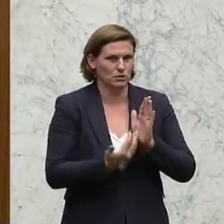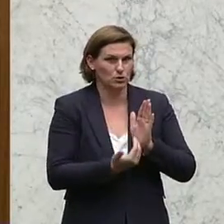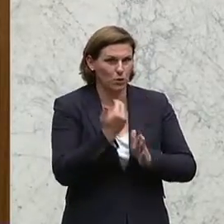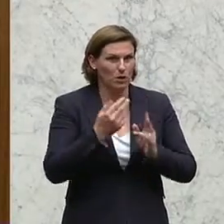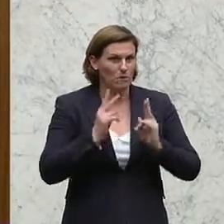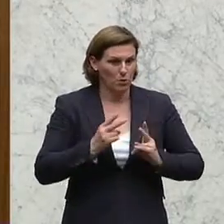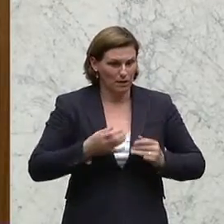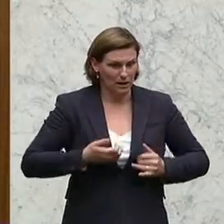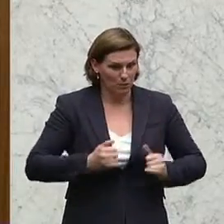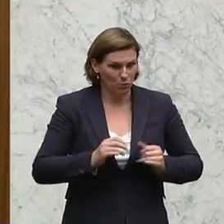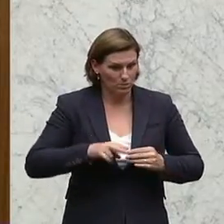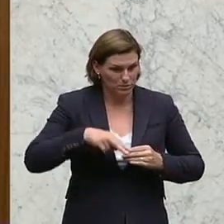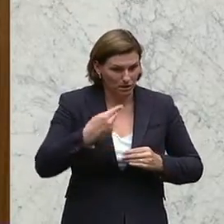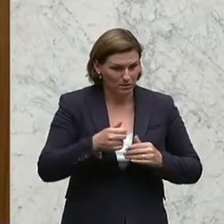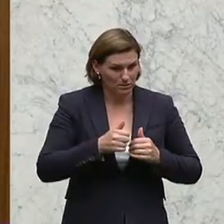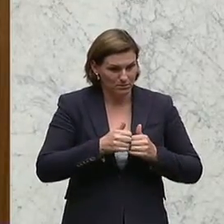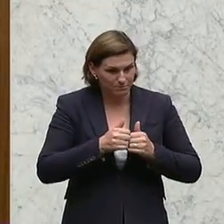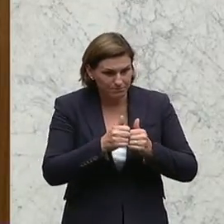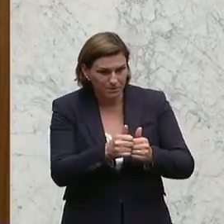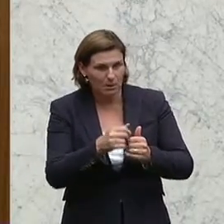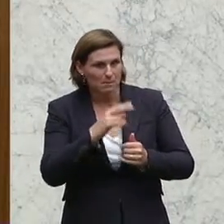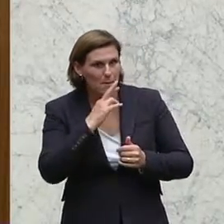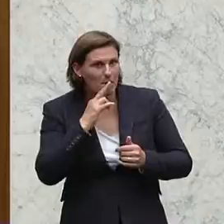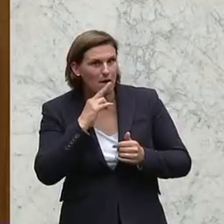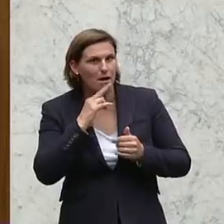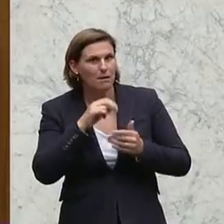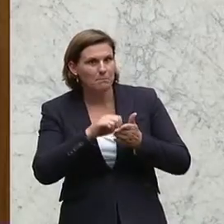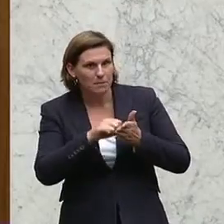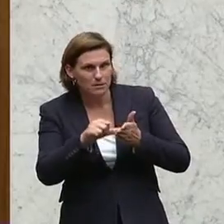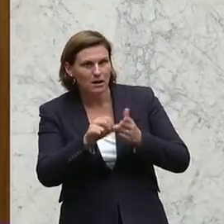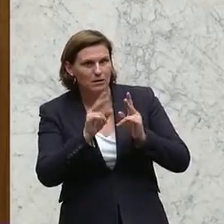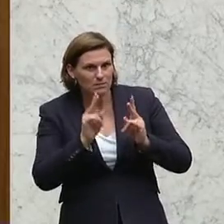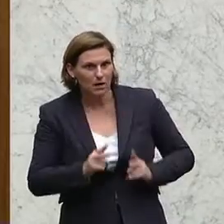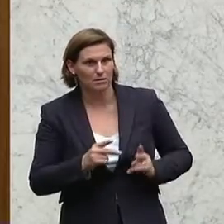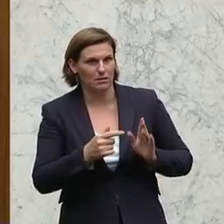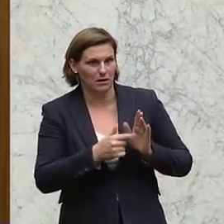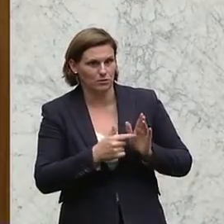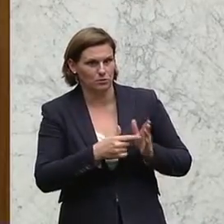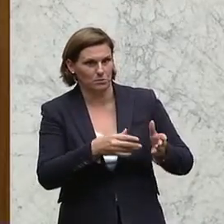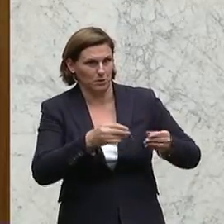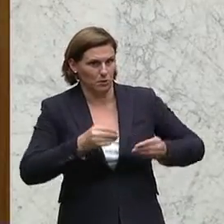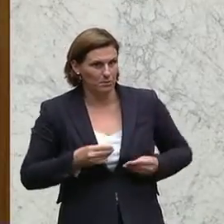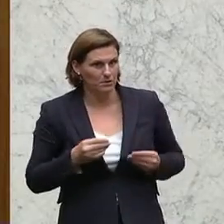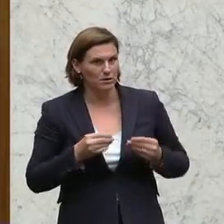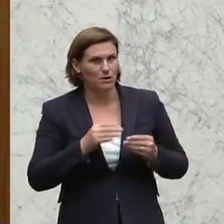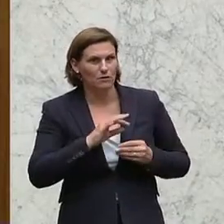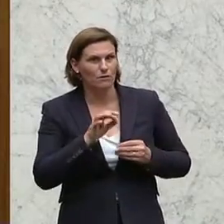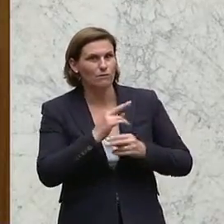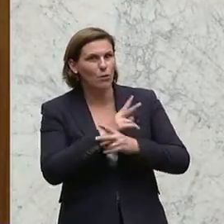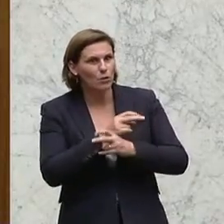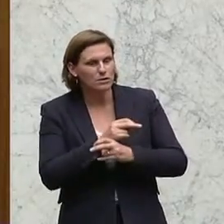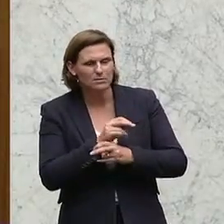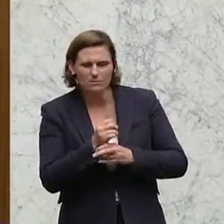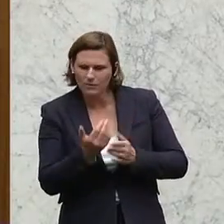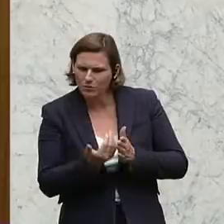Geburt gemeinsam mit der Mutter diese Familienzeit bezahlterweise in Anspruch zu nehmen, ist für Österreich etwas